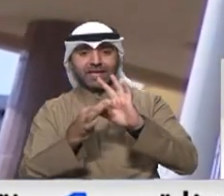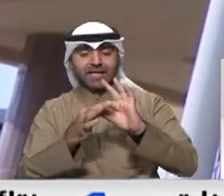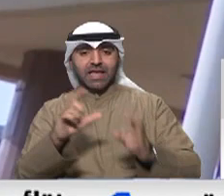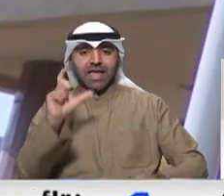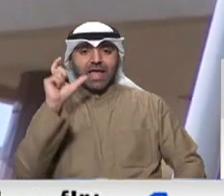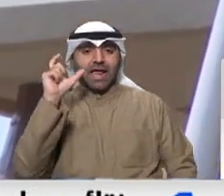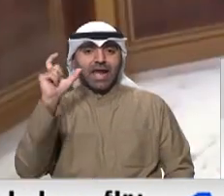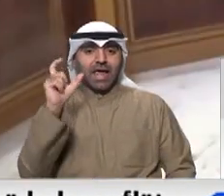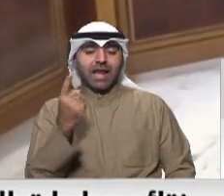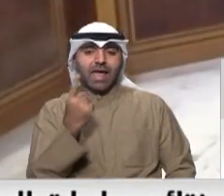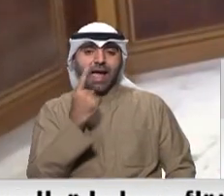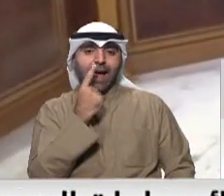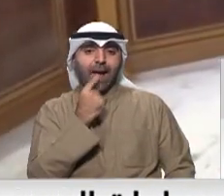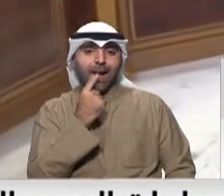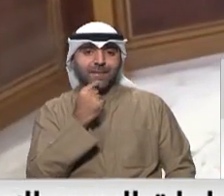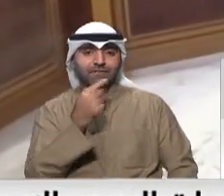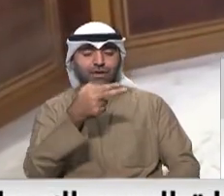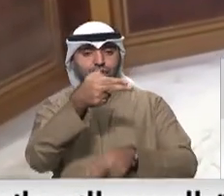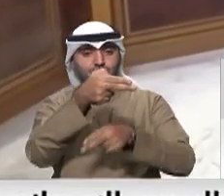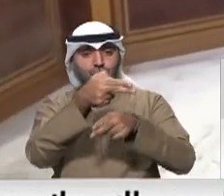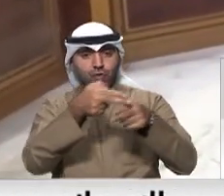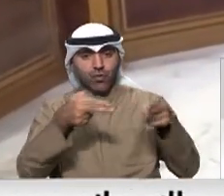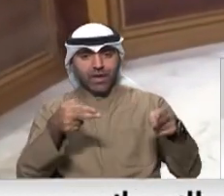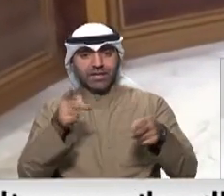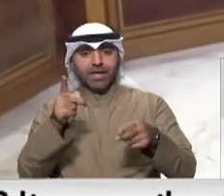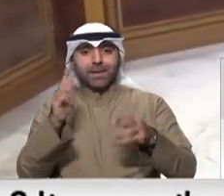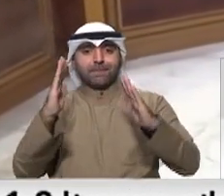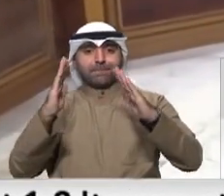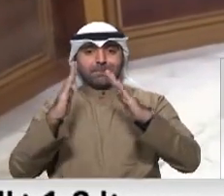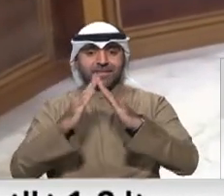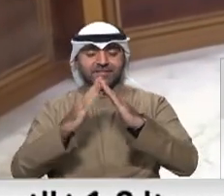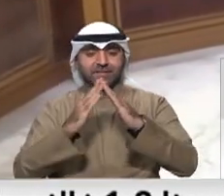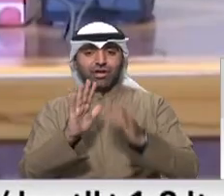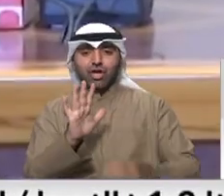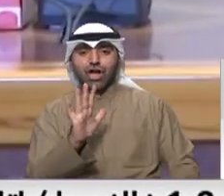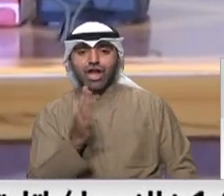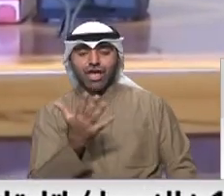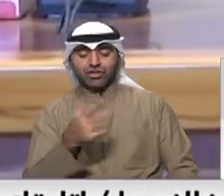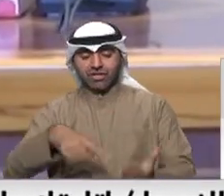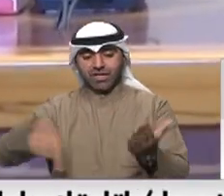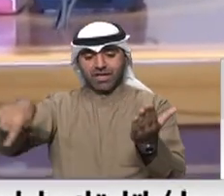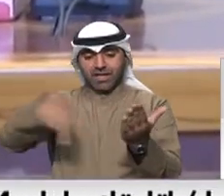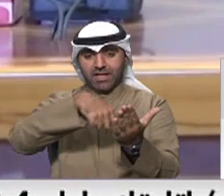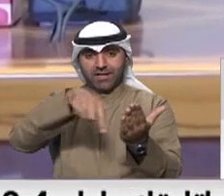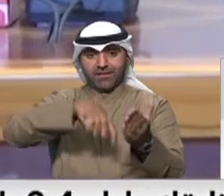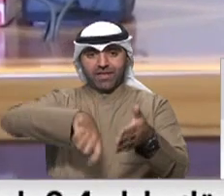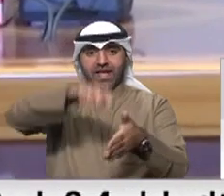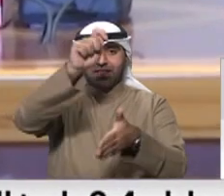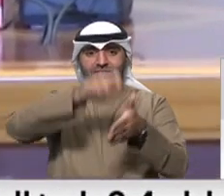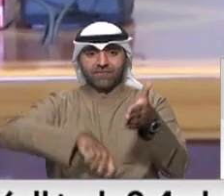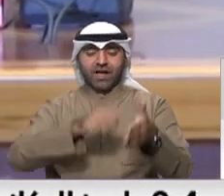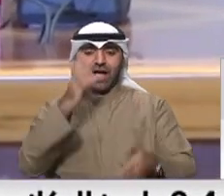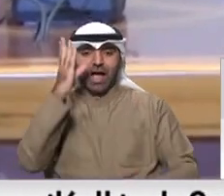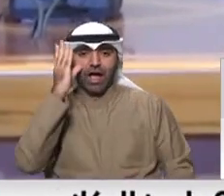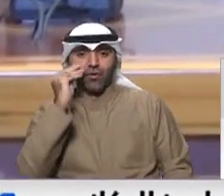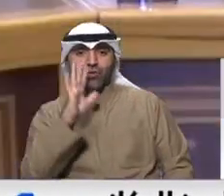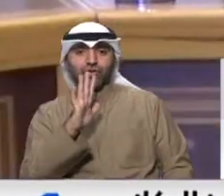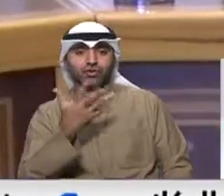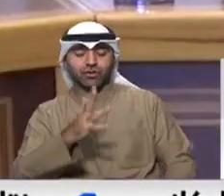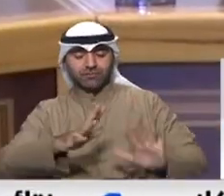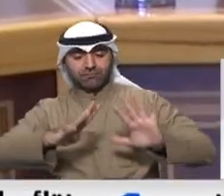الأحمر المصري توقيع اتفاقية إنشاء مستشفى ميداني في غزة بتمويل من جمعية الهلال الأحمر